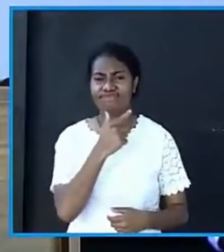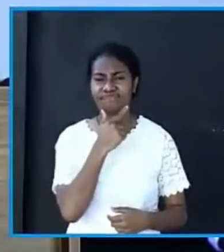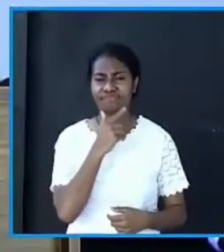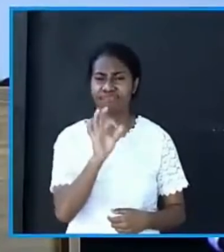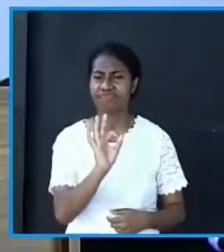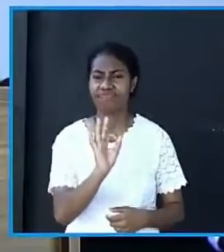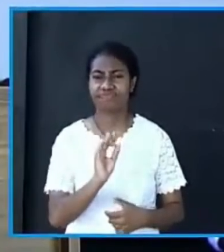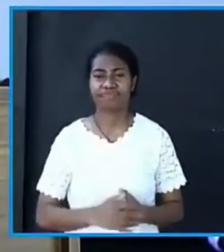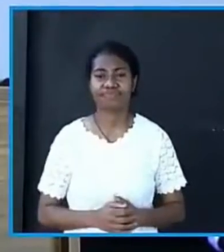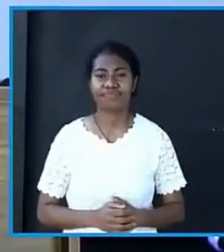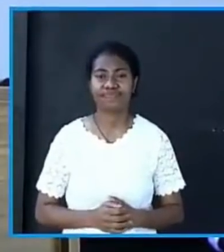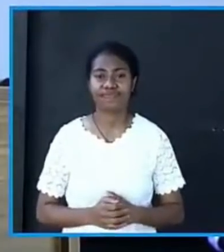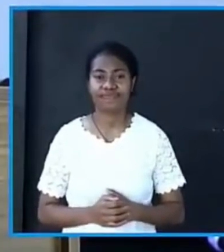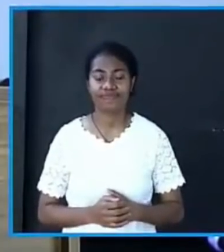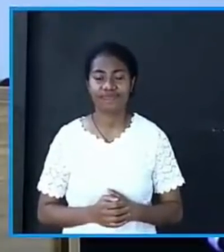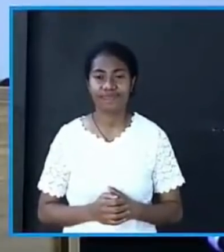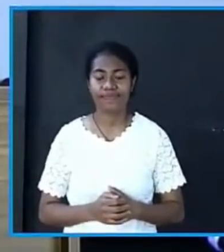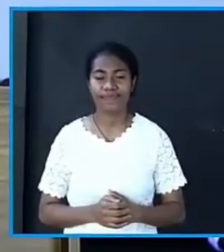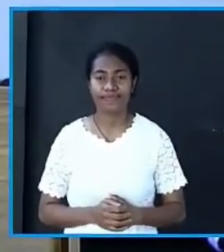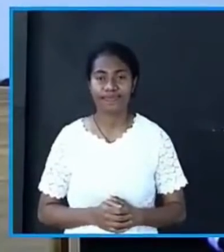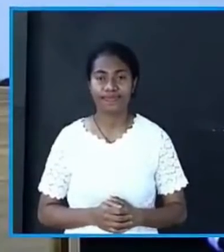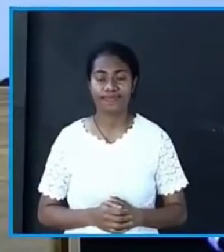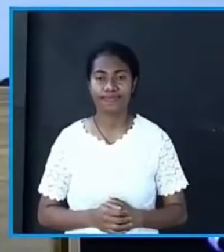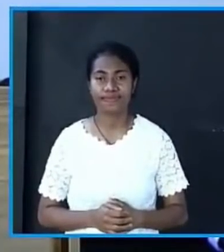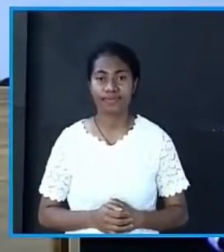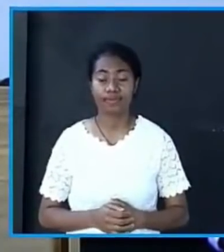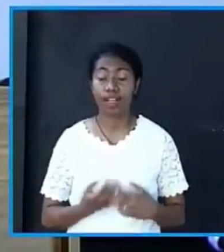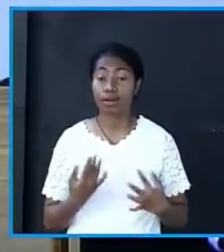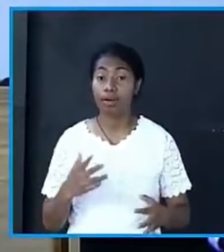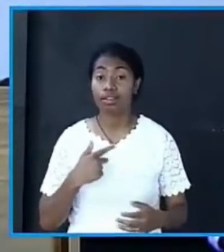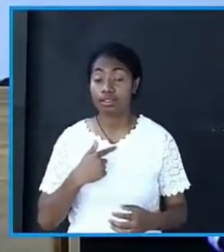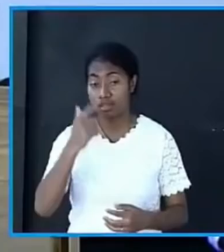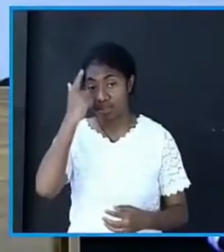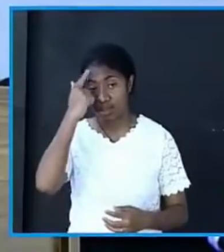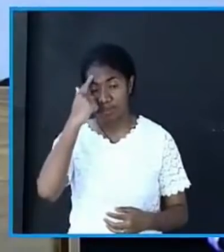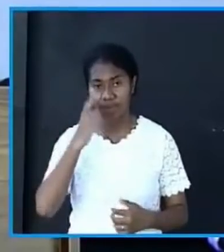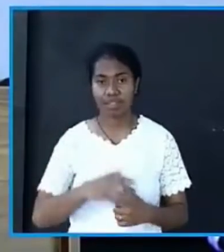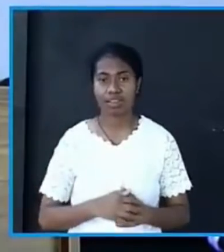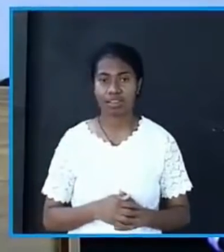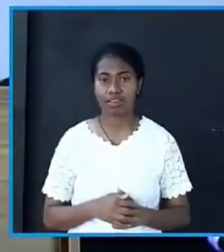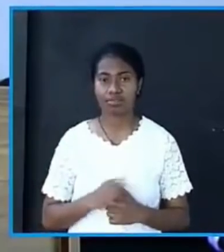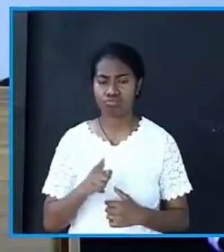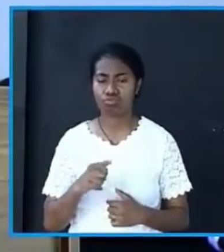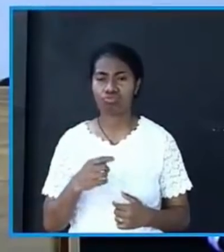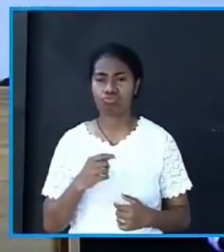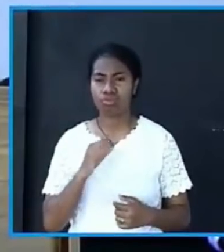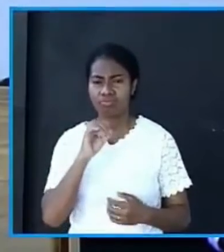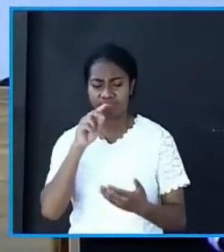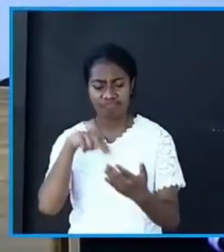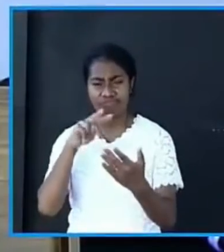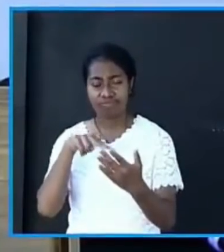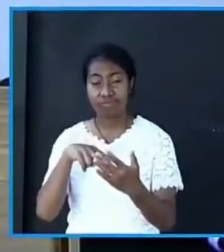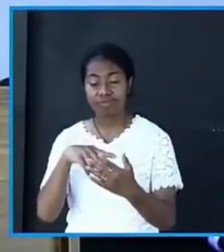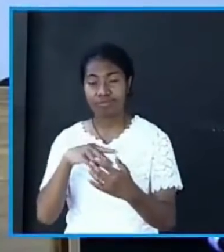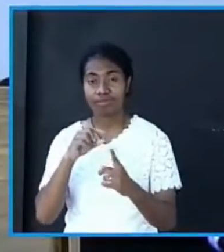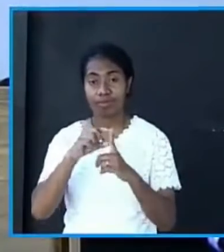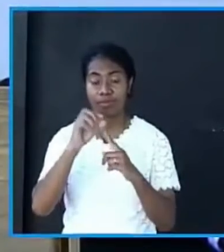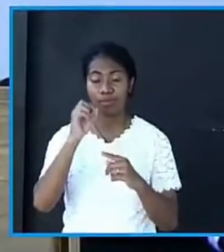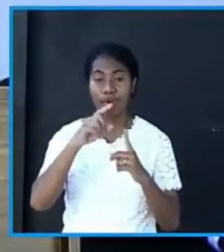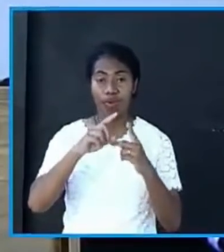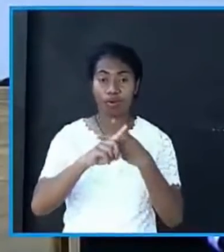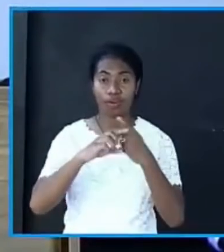I make saya pikir jangan-jangan satu hari nanti profesi dosen itu lewat semua